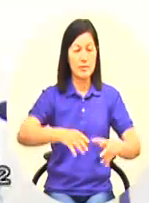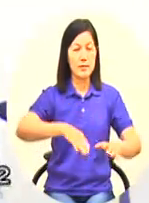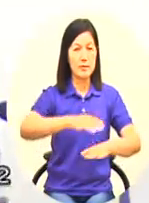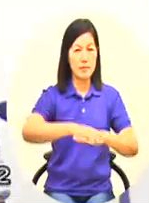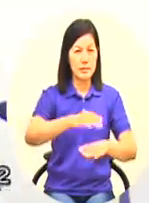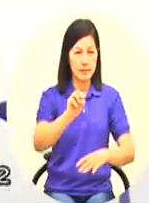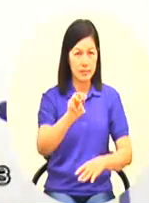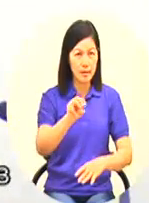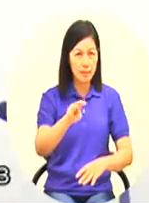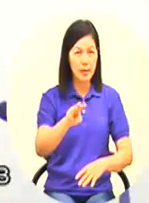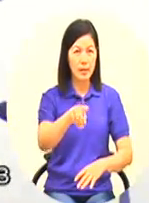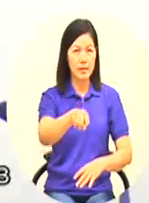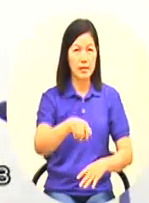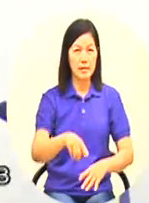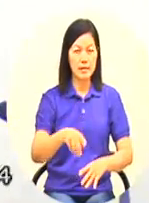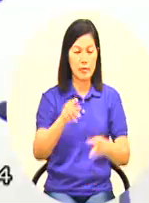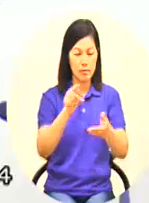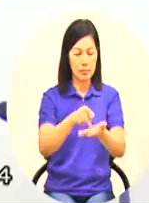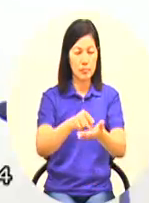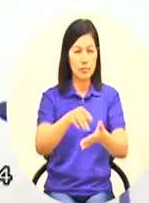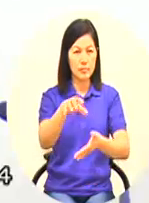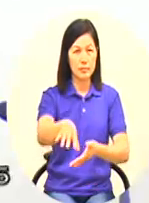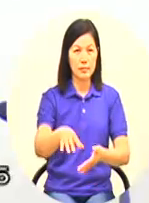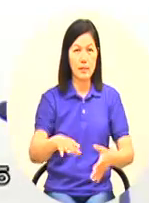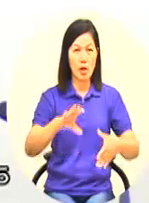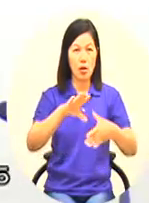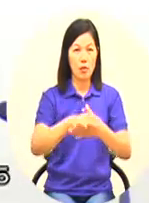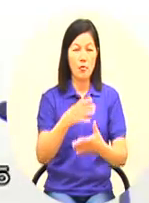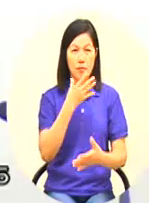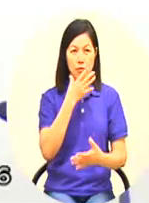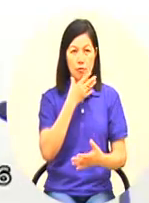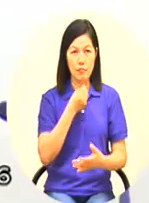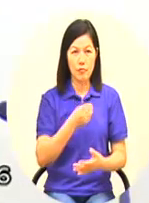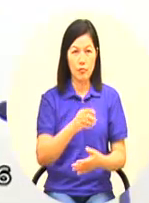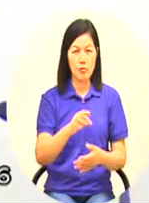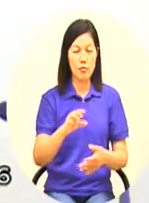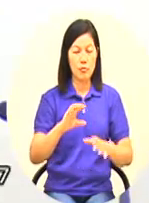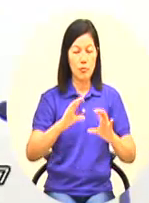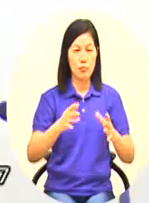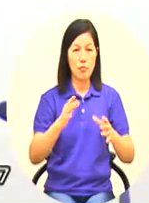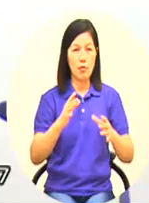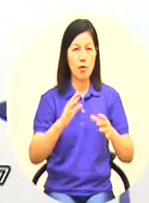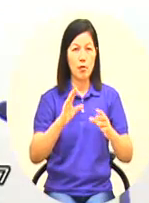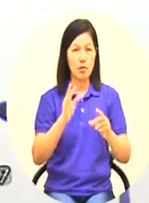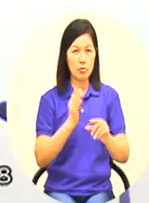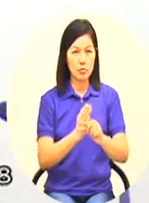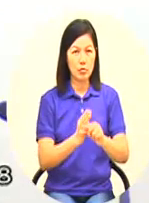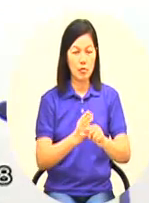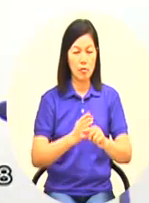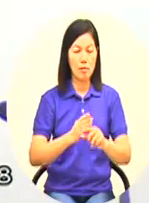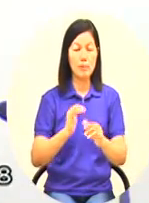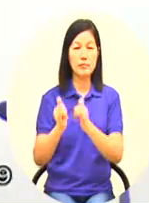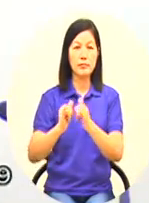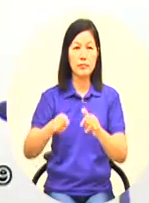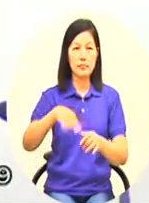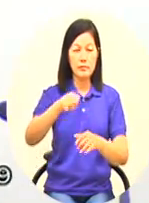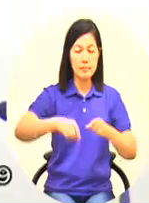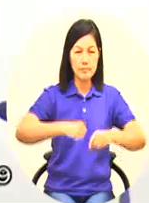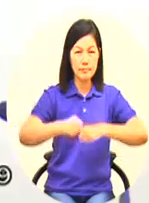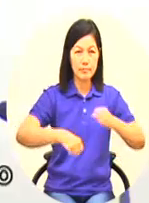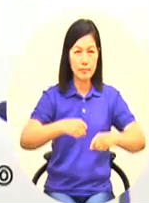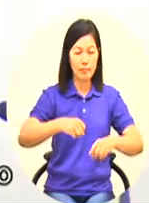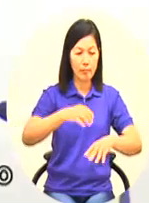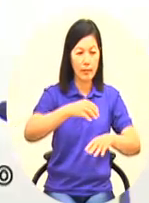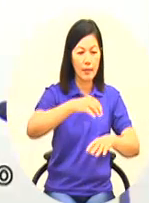有建议就是在文虎国中这边是比较市区的，而且能够让市民骑着车子到周边的商